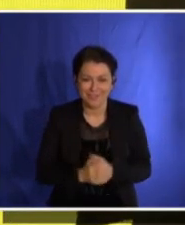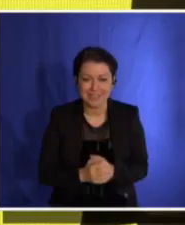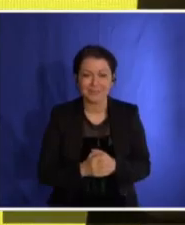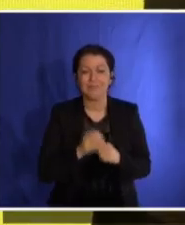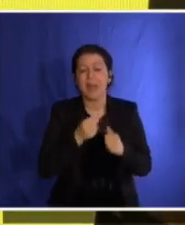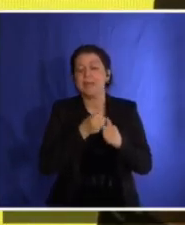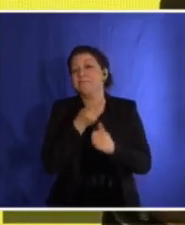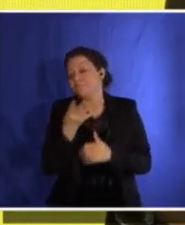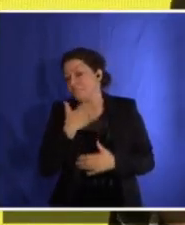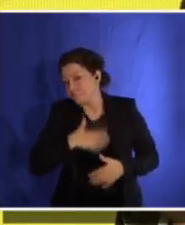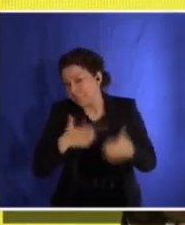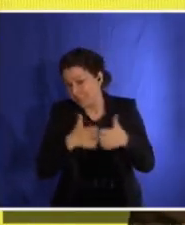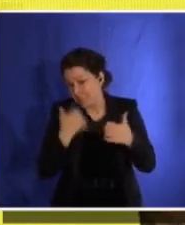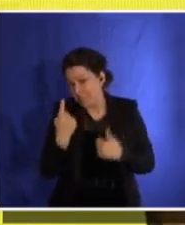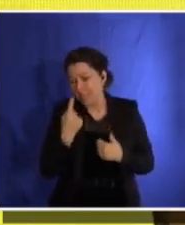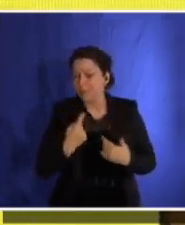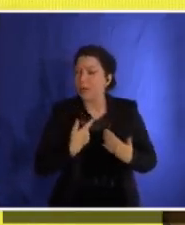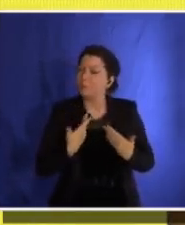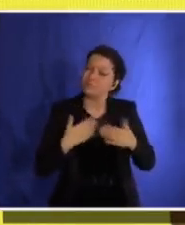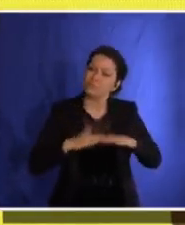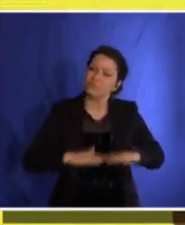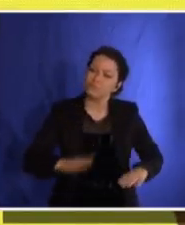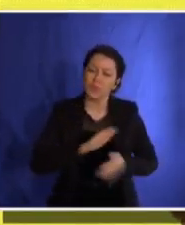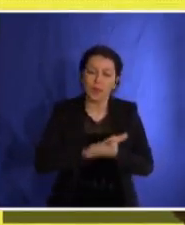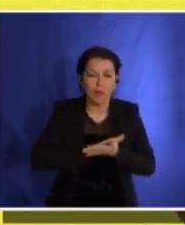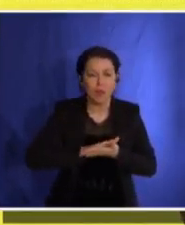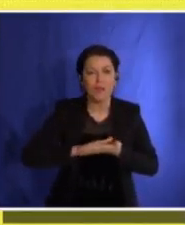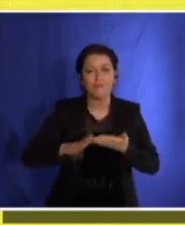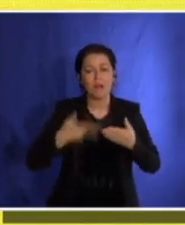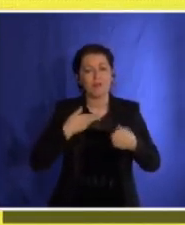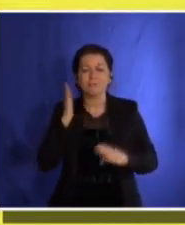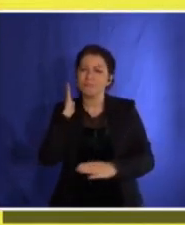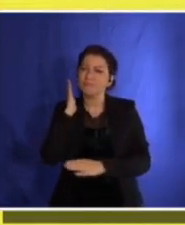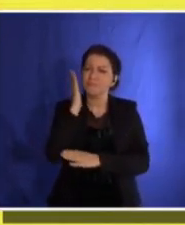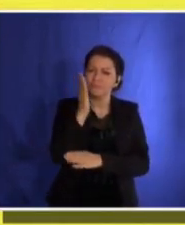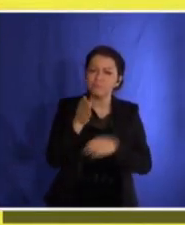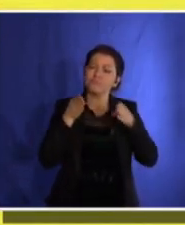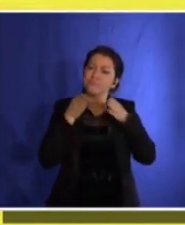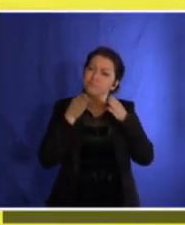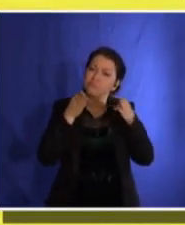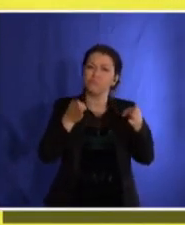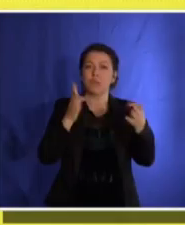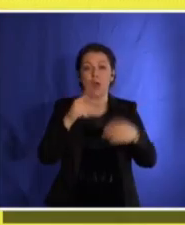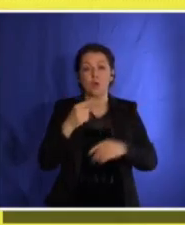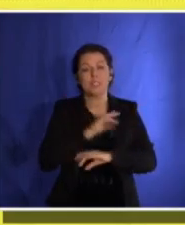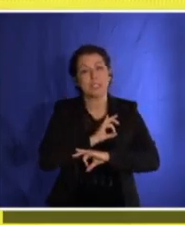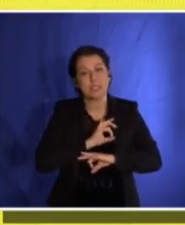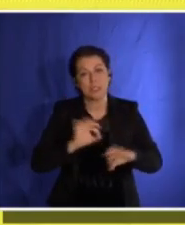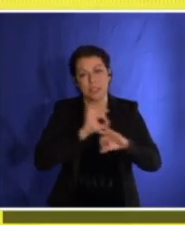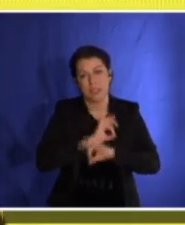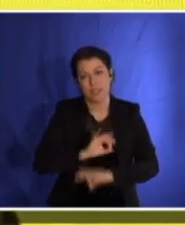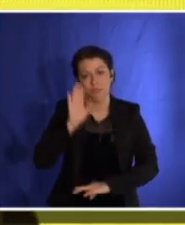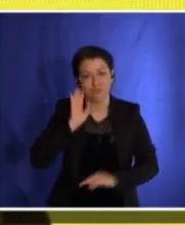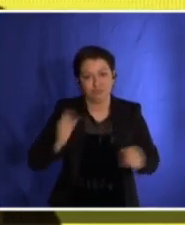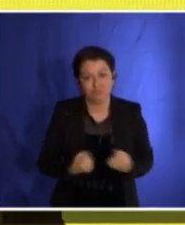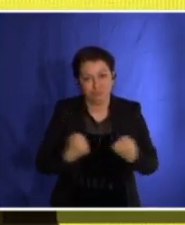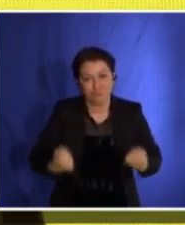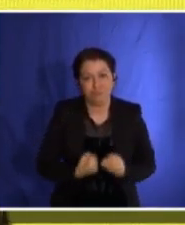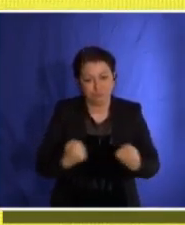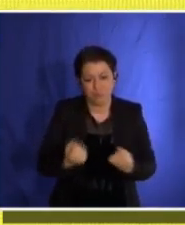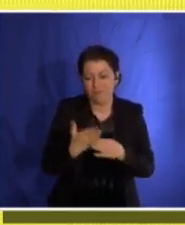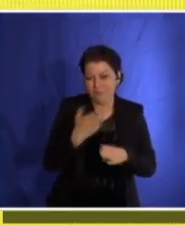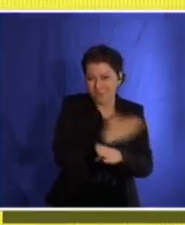sie ist sehr bodenständig, sie ist sehr geradlinig, sie ist sehr fleißig, was ja eben schon angeklungen